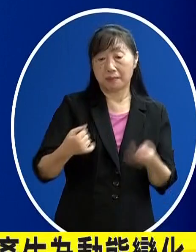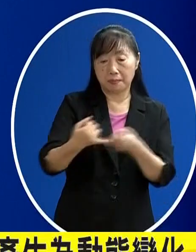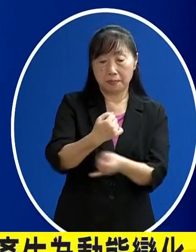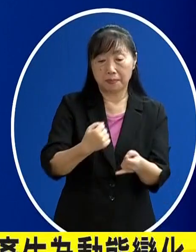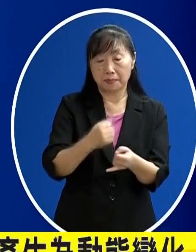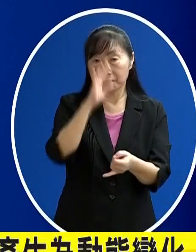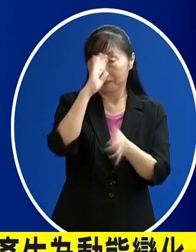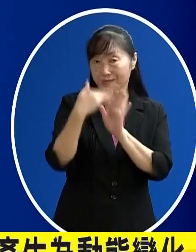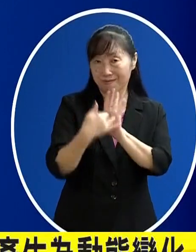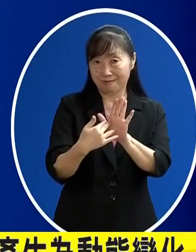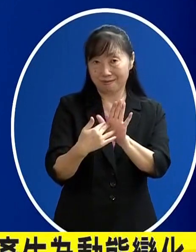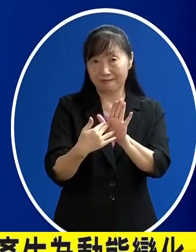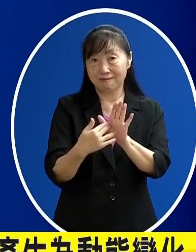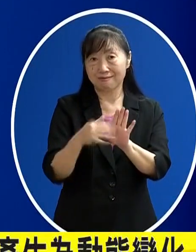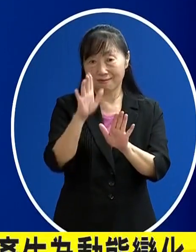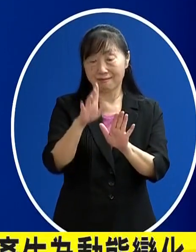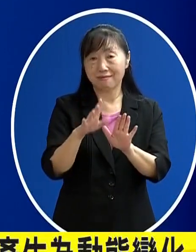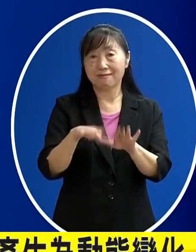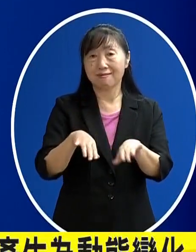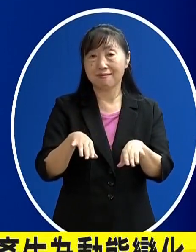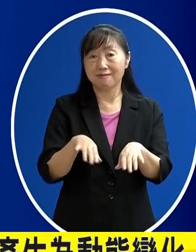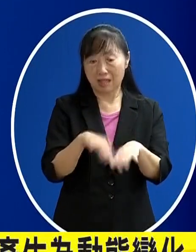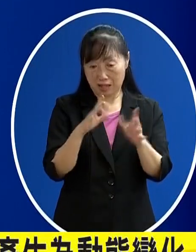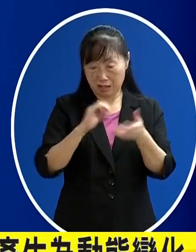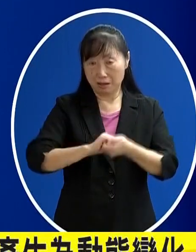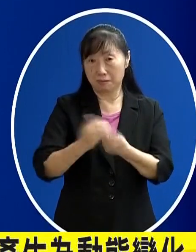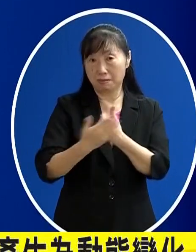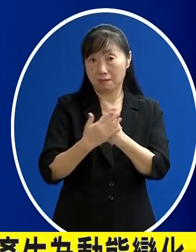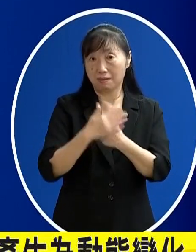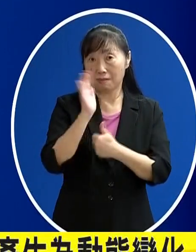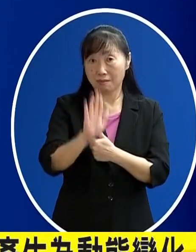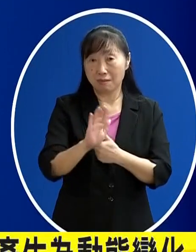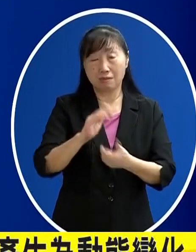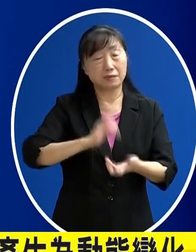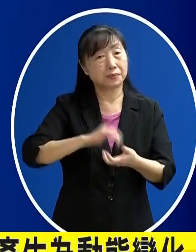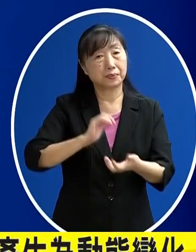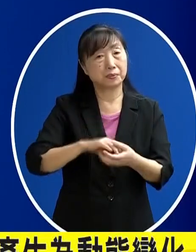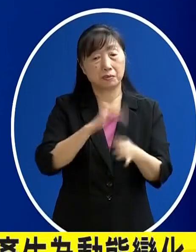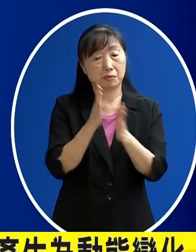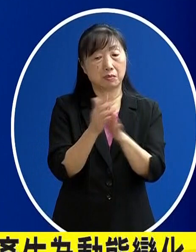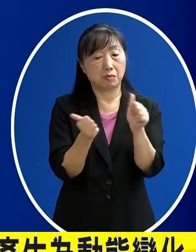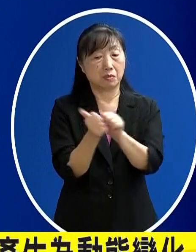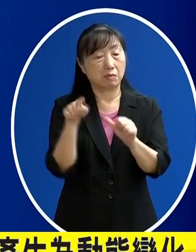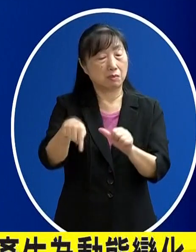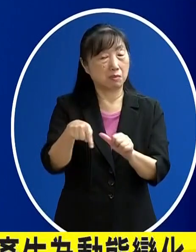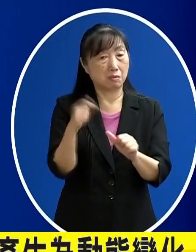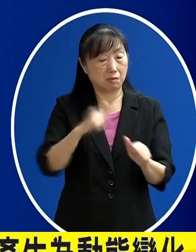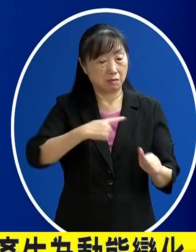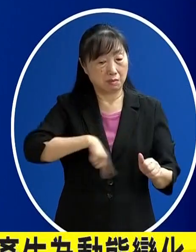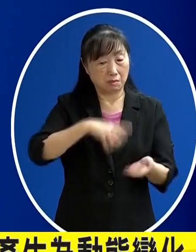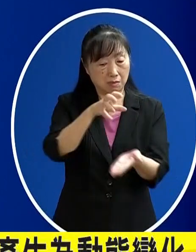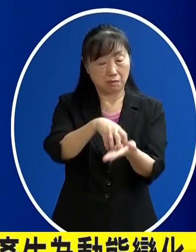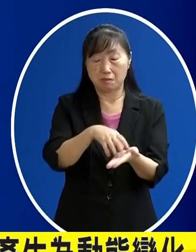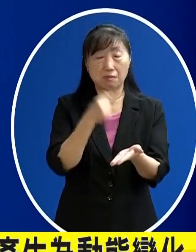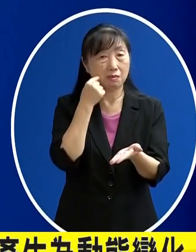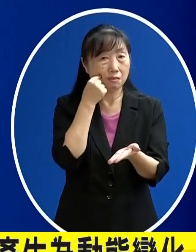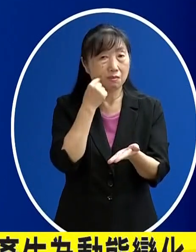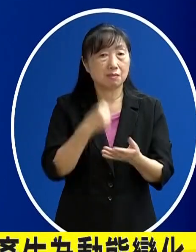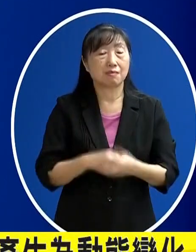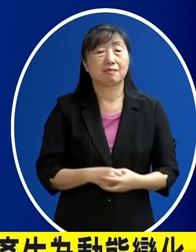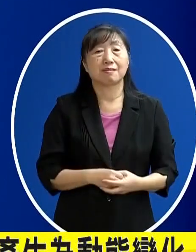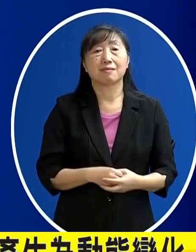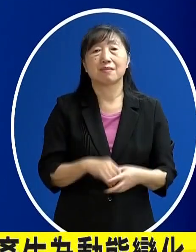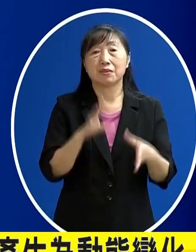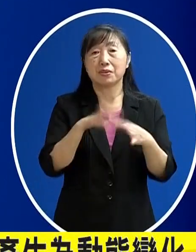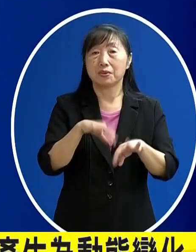个部分是不是已经有产生足够的效果，所以这个部分当然也没有办法用抗体检验来佐证。所